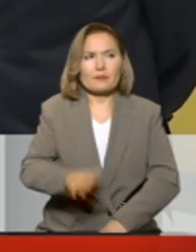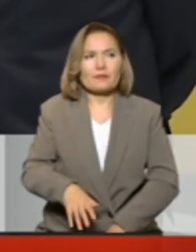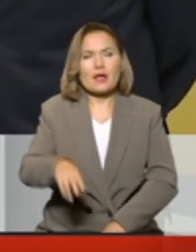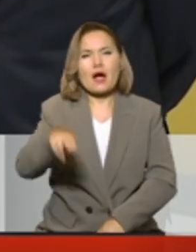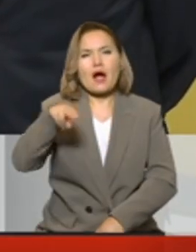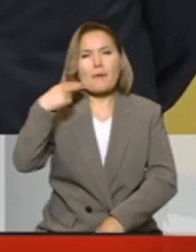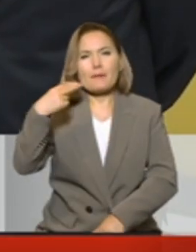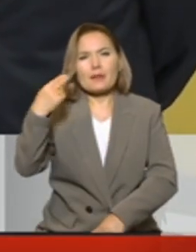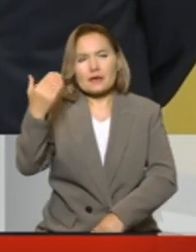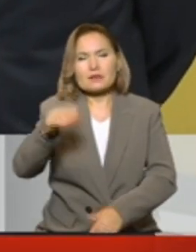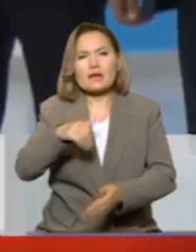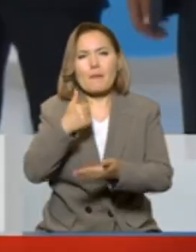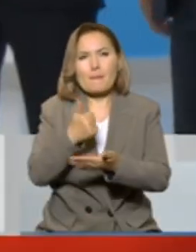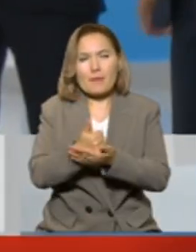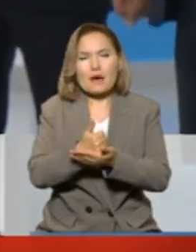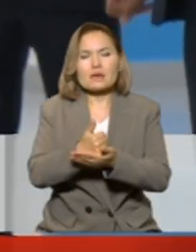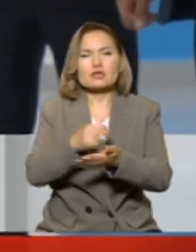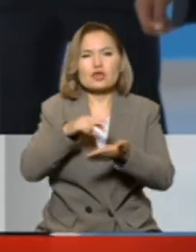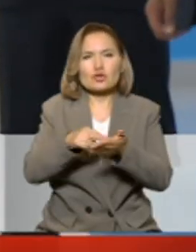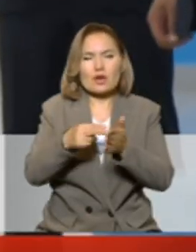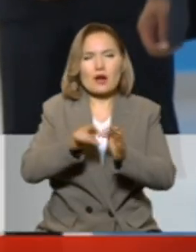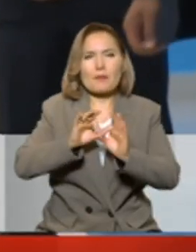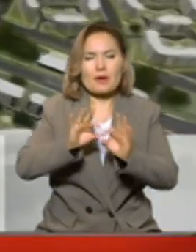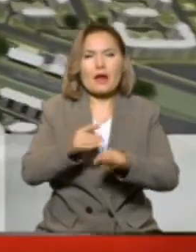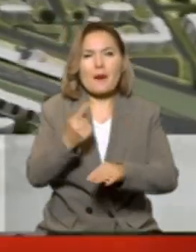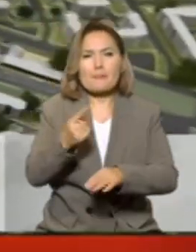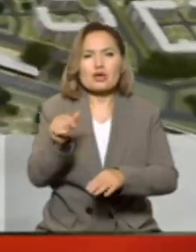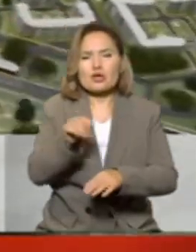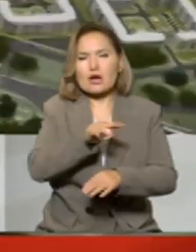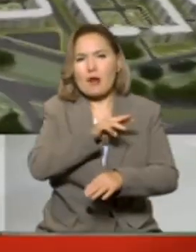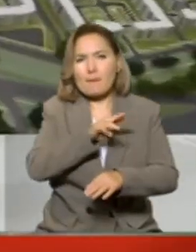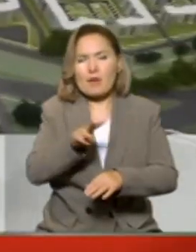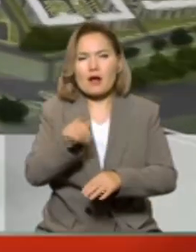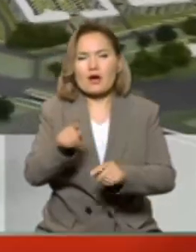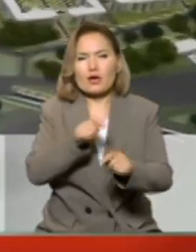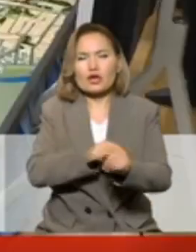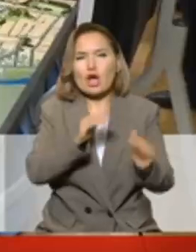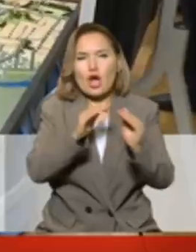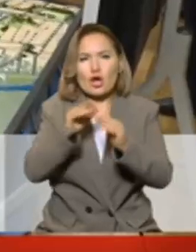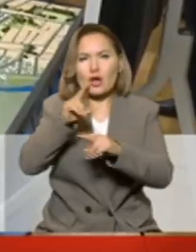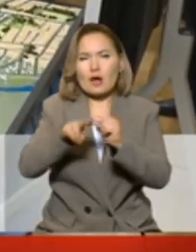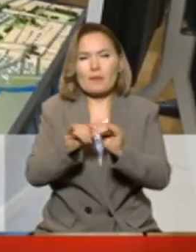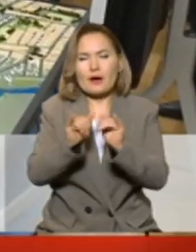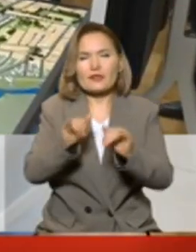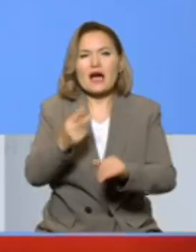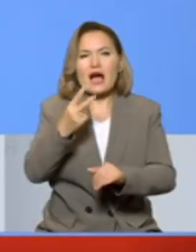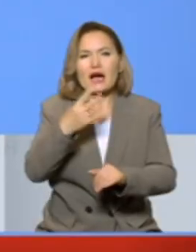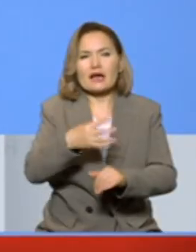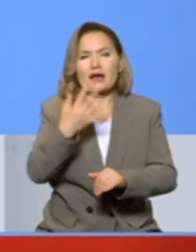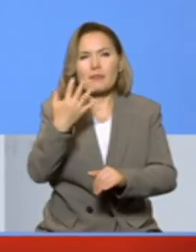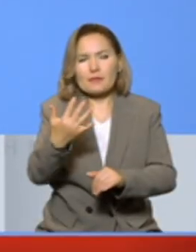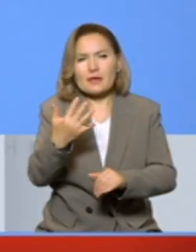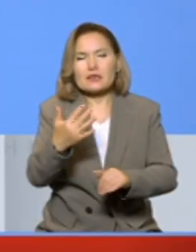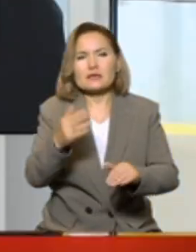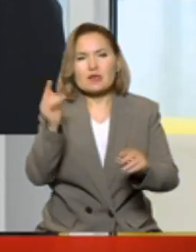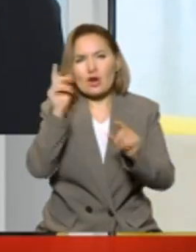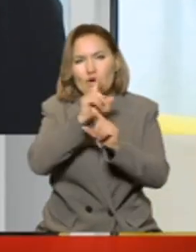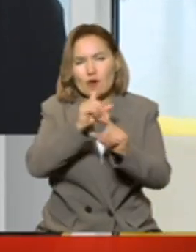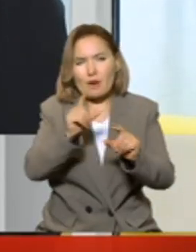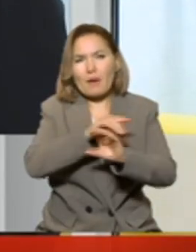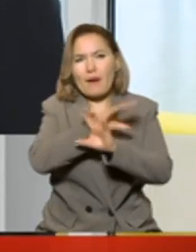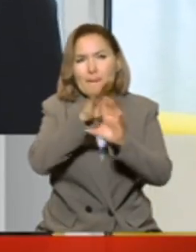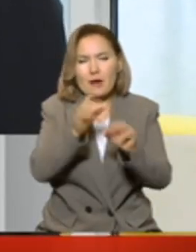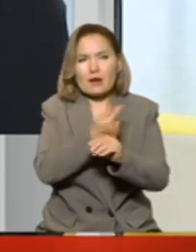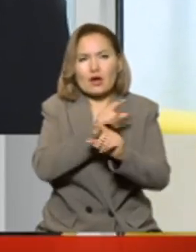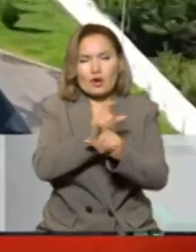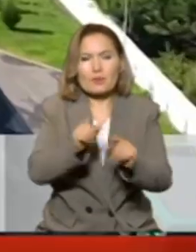Президентке бас жоспардың жобасын таныстырған қала әкімі 1,5 миллион шаршы метр тұрғын үй мен 45 әлеуметтік нысанның құрылысы